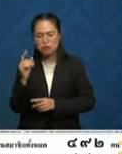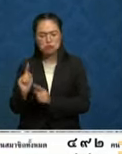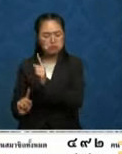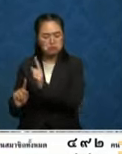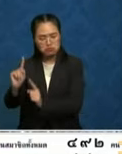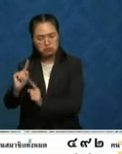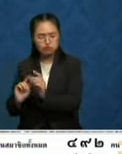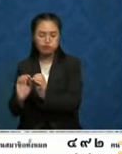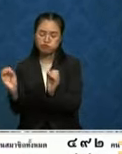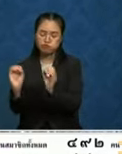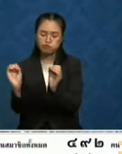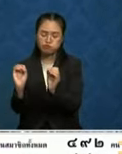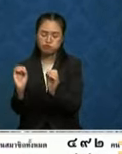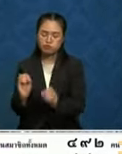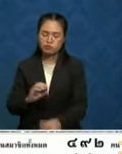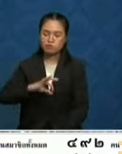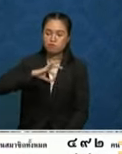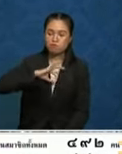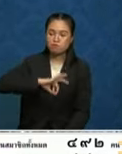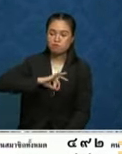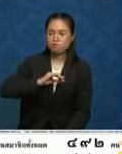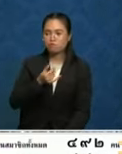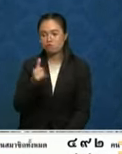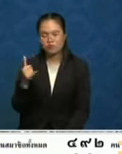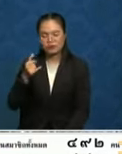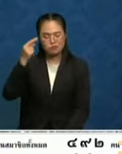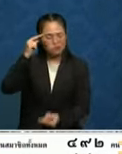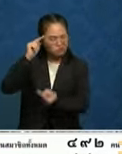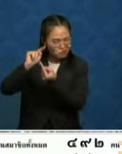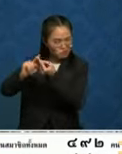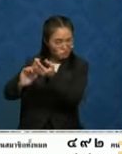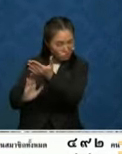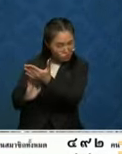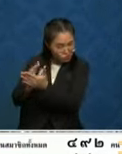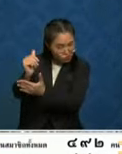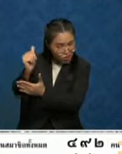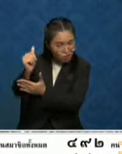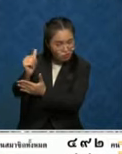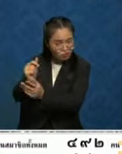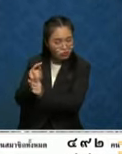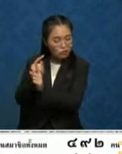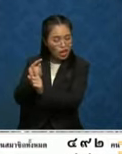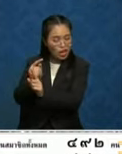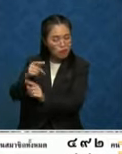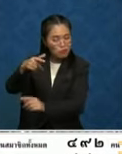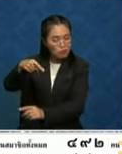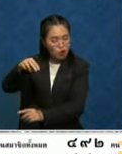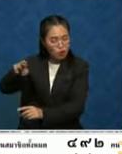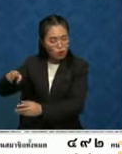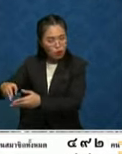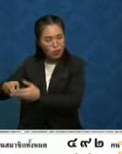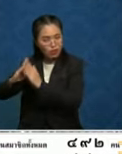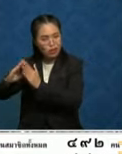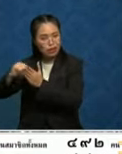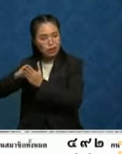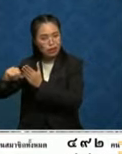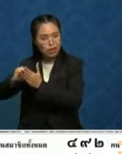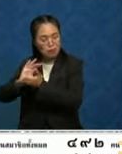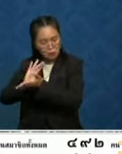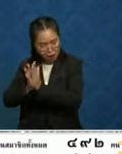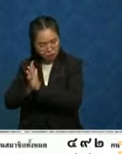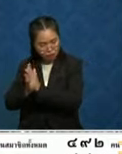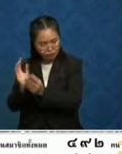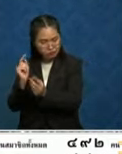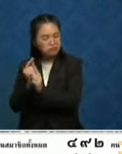จะบรรลุวัตถุประสงค์หรือเจตนารมณ์ของพระราชบัญญัติที่จะจัดตั้งแก้ไขปรับปรุงหรือ